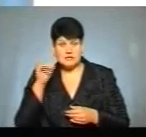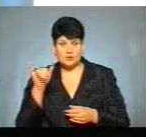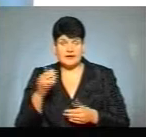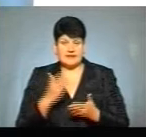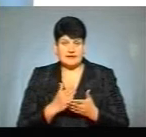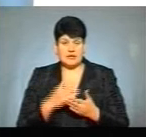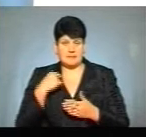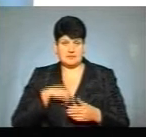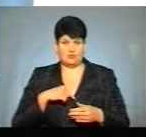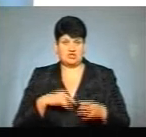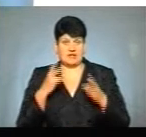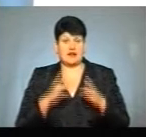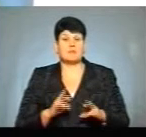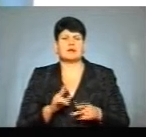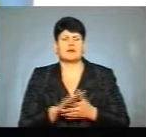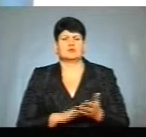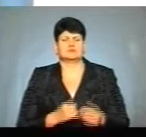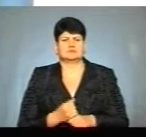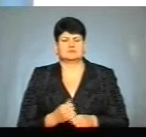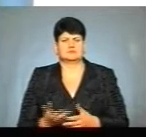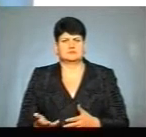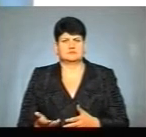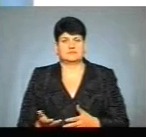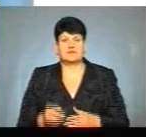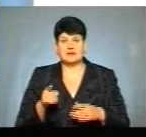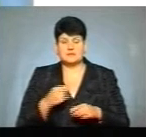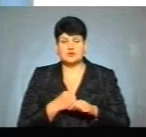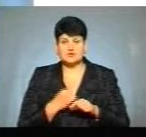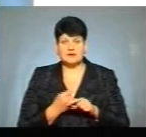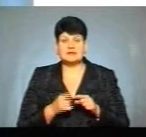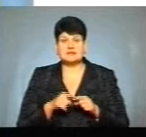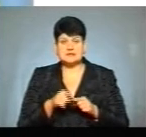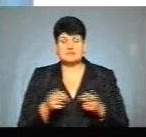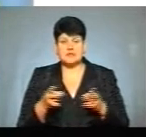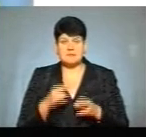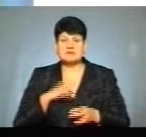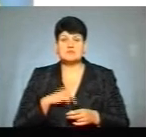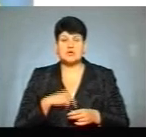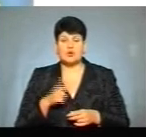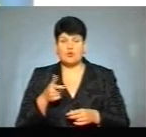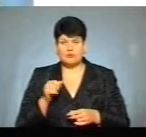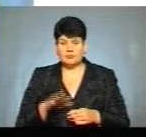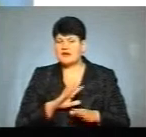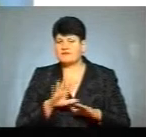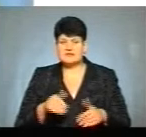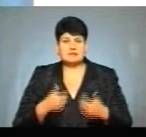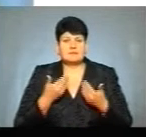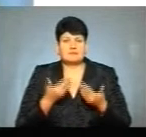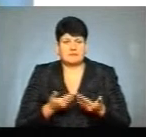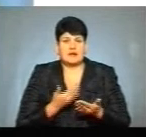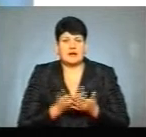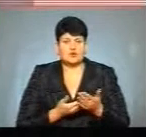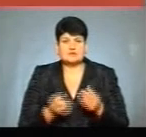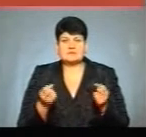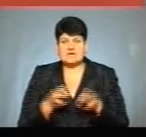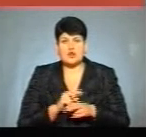психологічна травма, як їй працювати з цим? Їй працювати з цим з психологом. Однозначно, я всім раджу, спеціально навчені